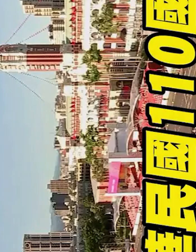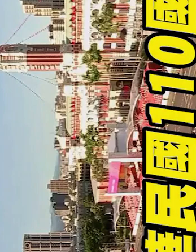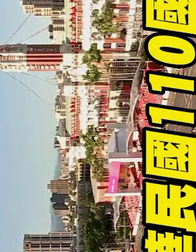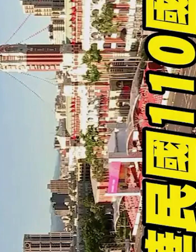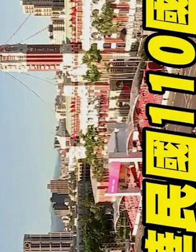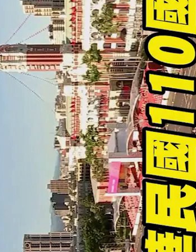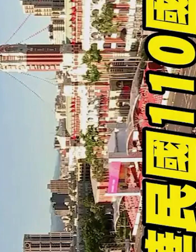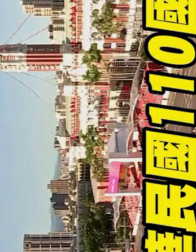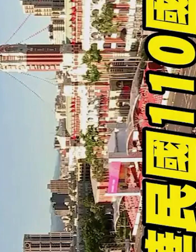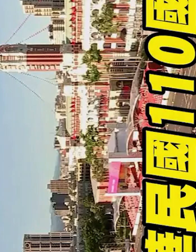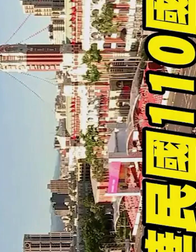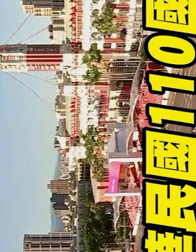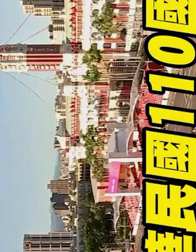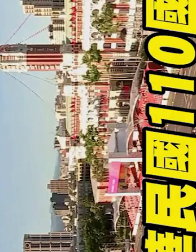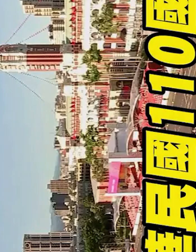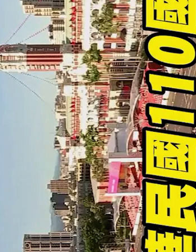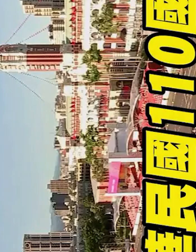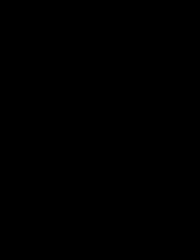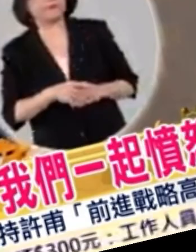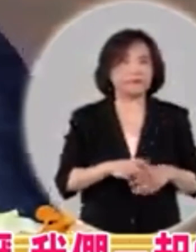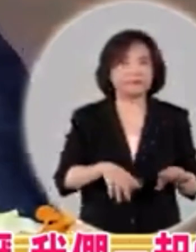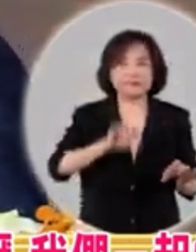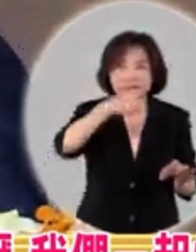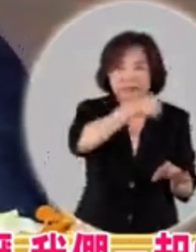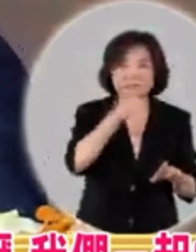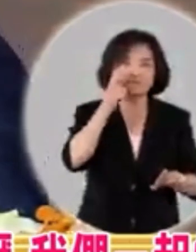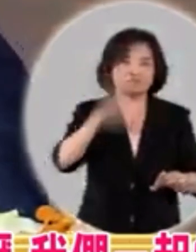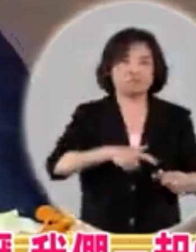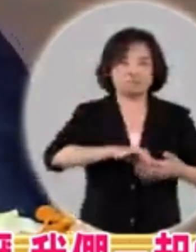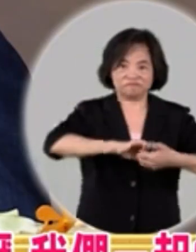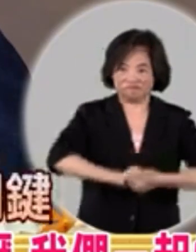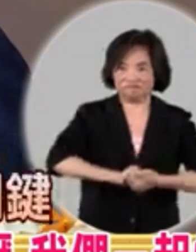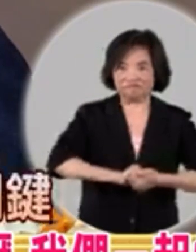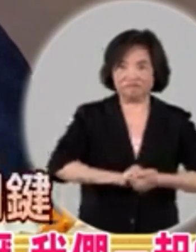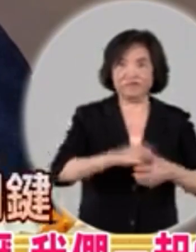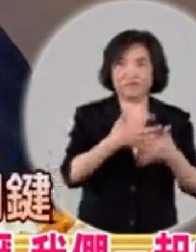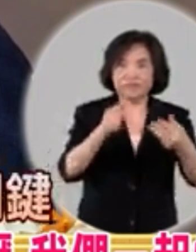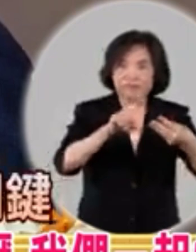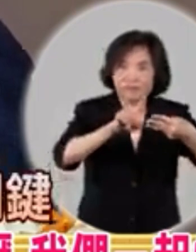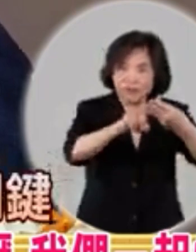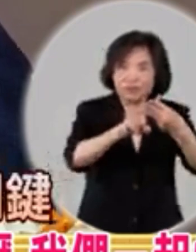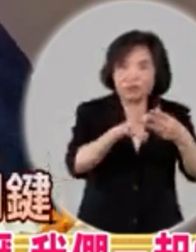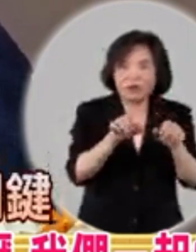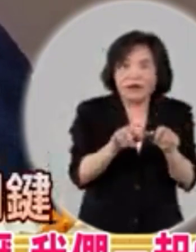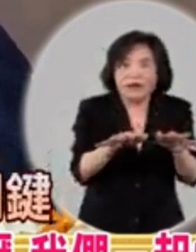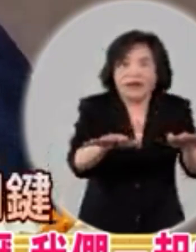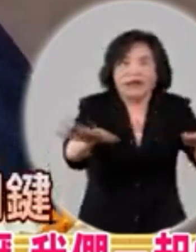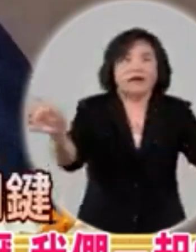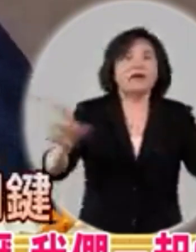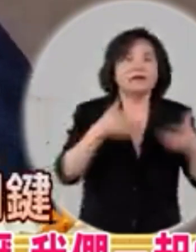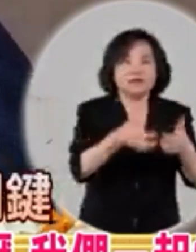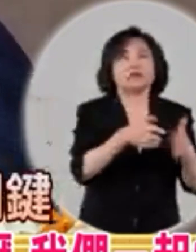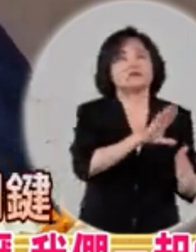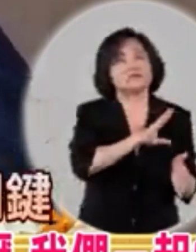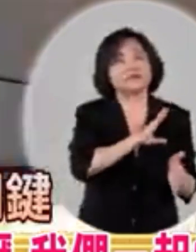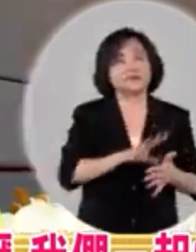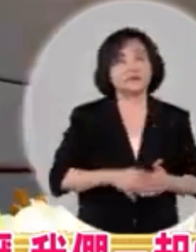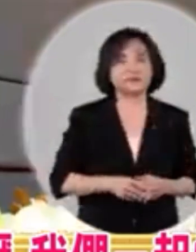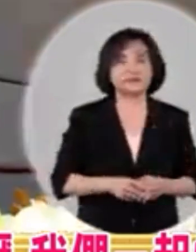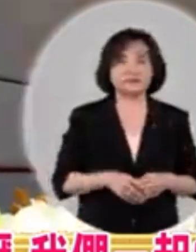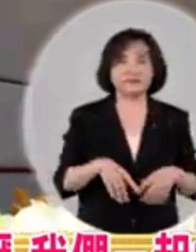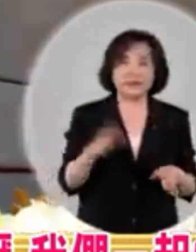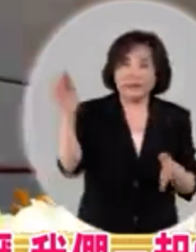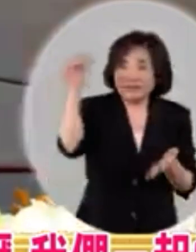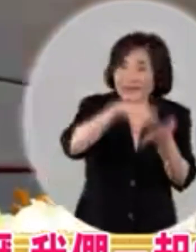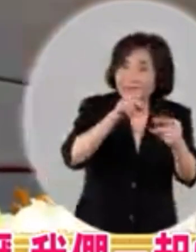念是让台湾屹立不摇、民主开花结果的重要关键，也是